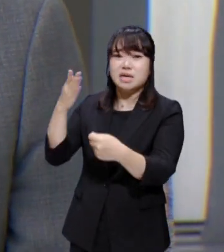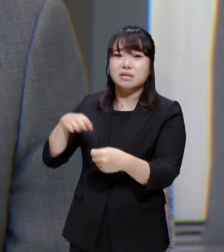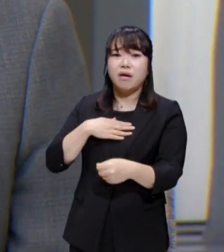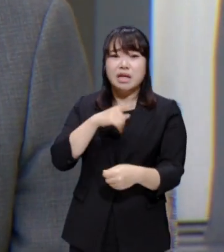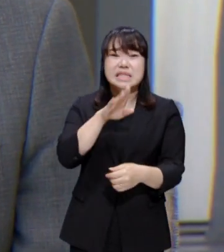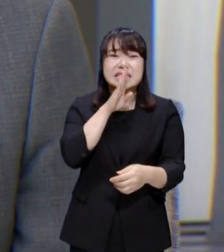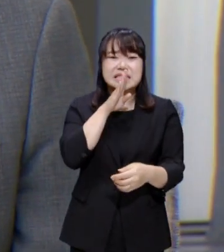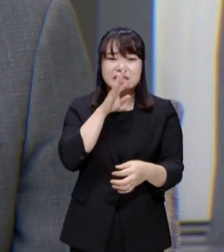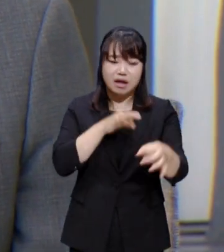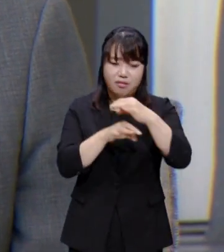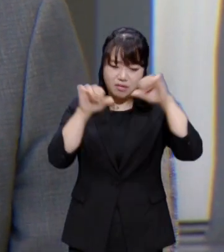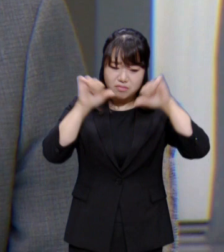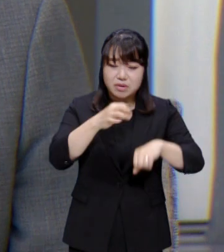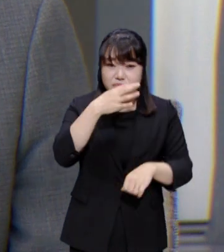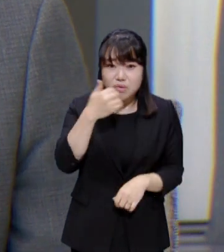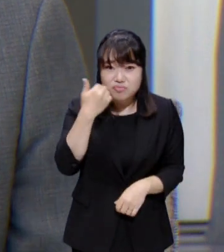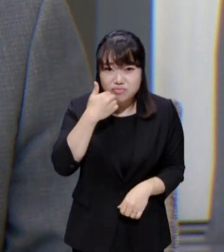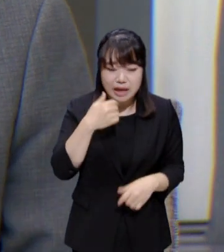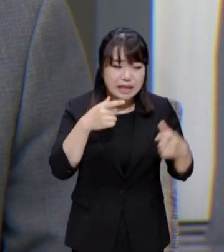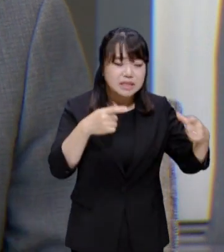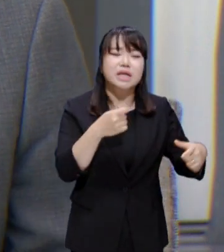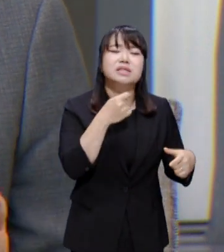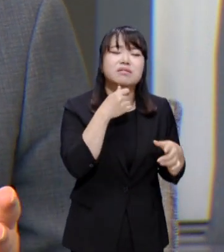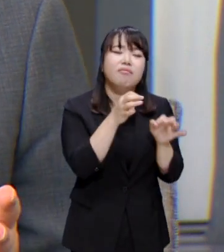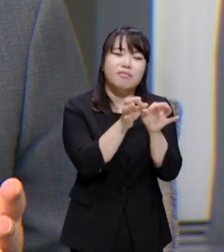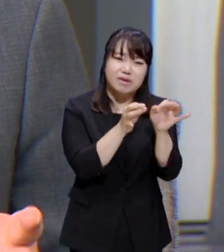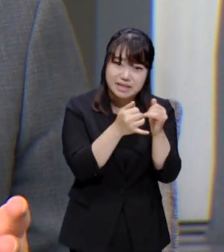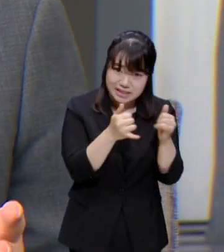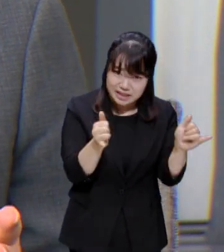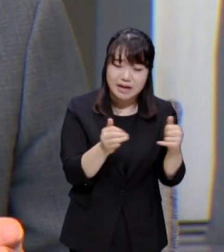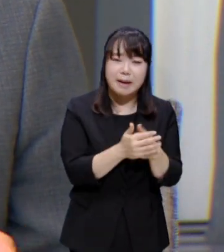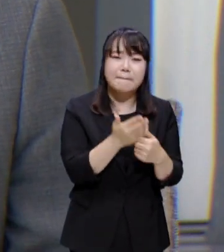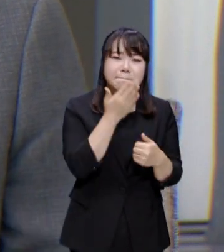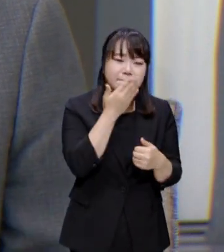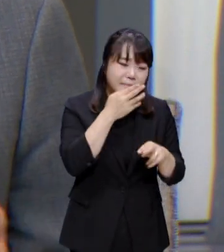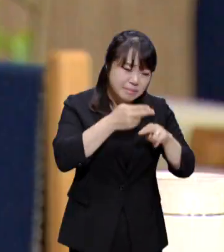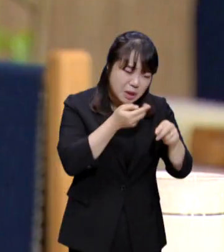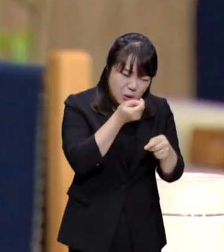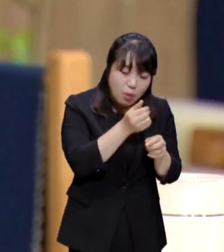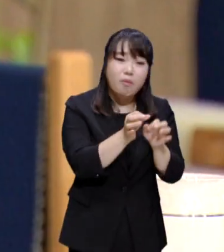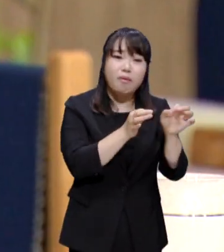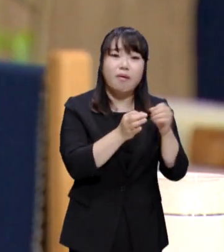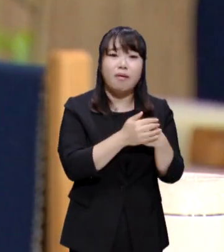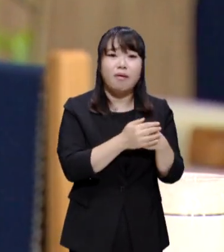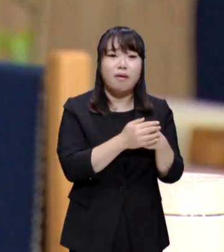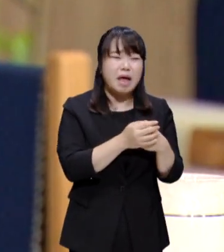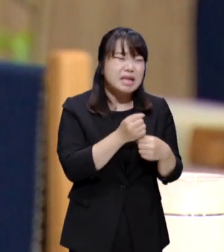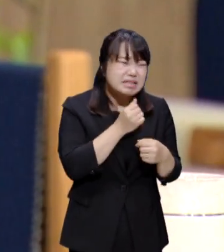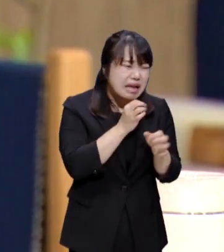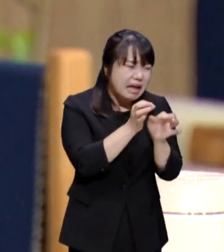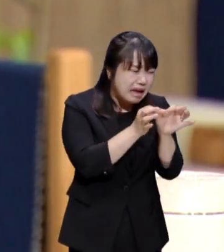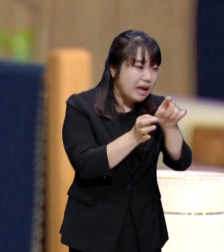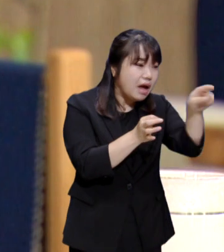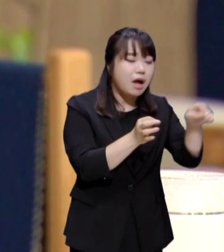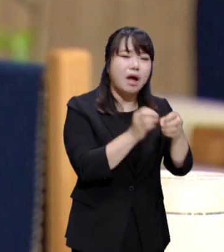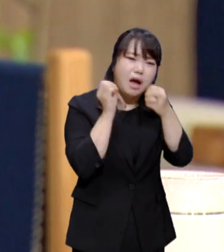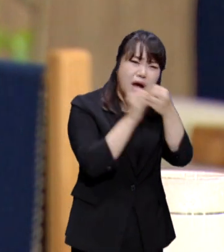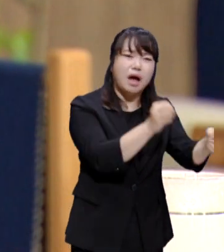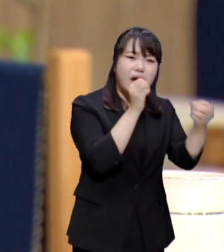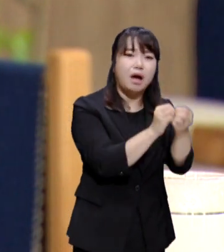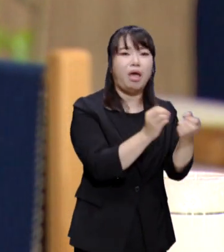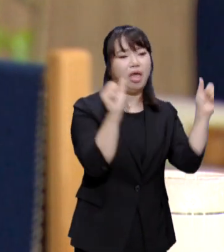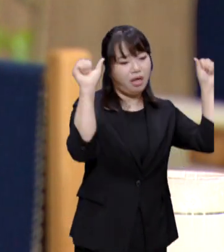우리 지역의 뭐 조그만 뭐 식당, 생맥주집이 먼저 타격받는 겁니다.